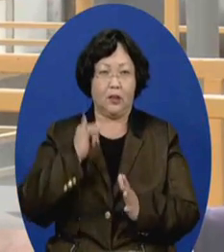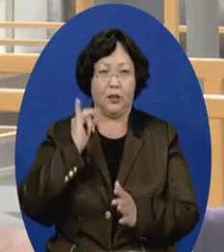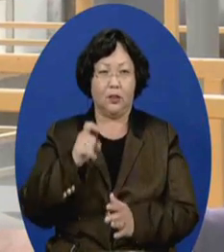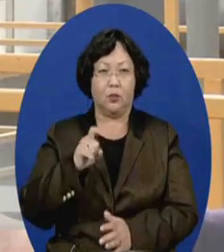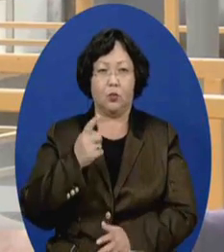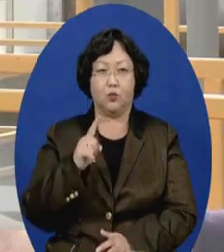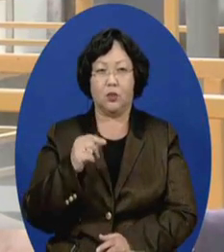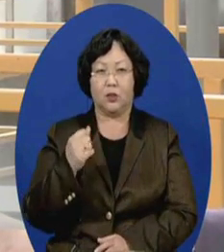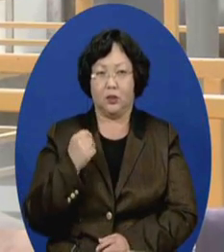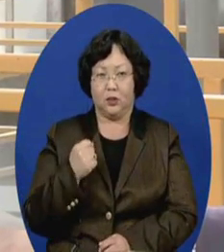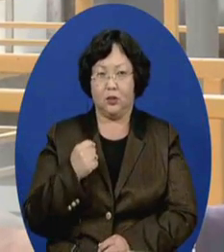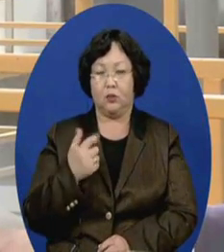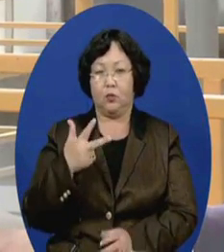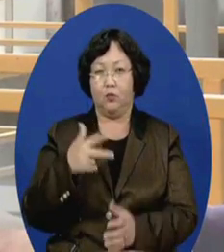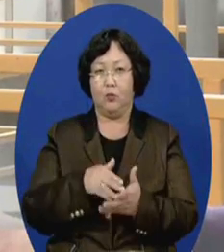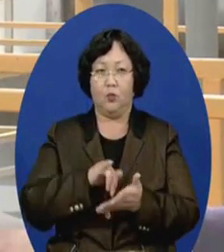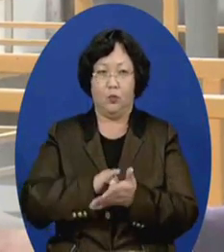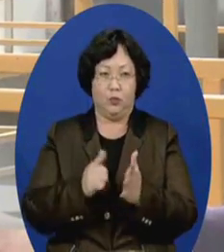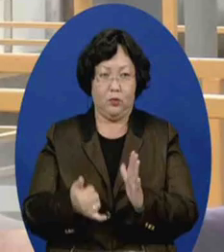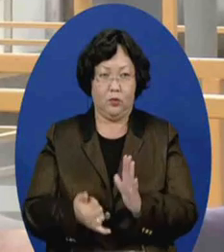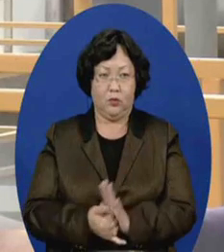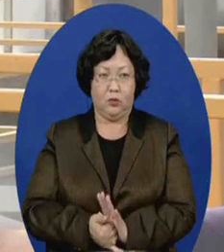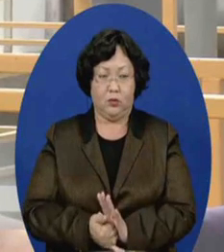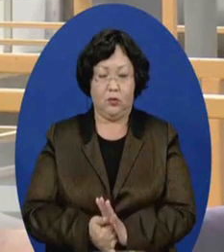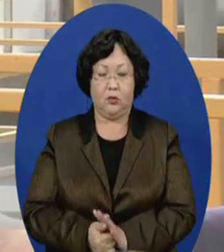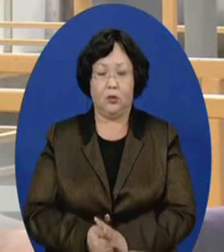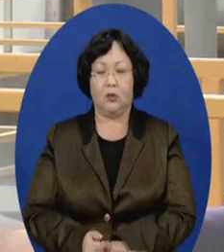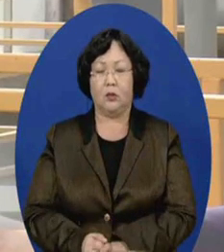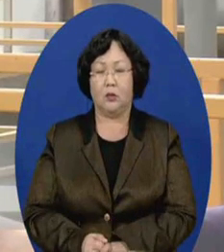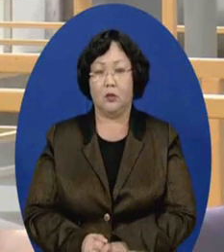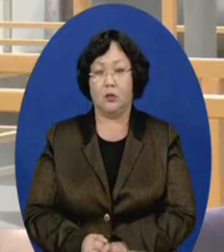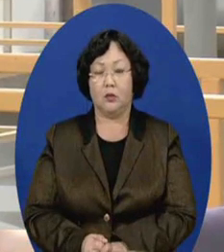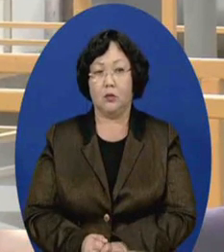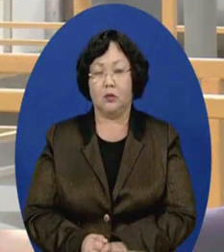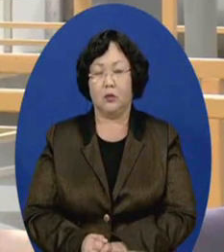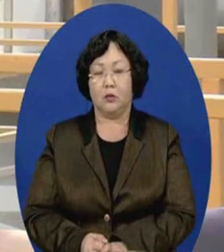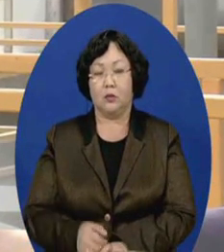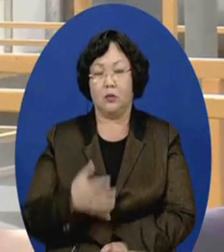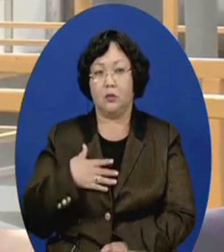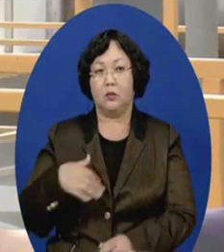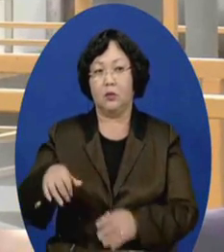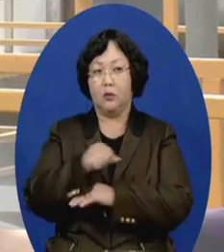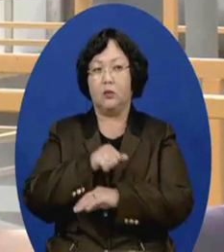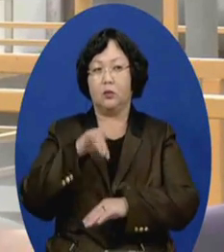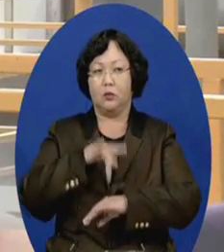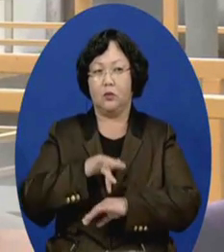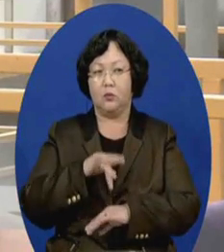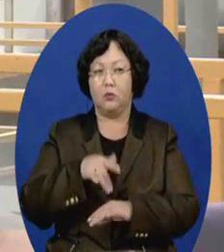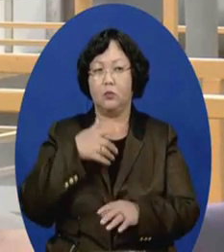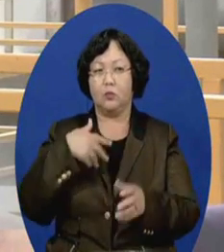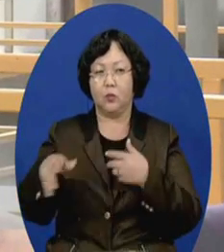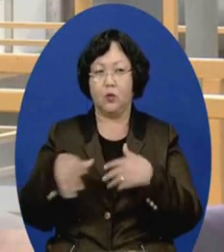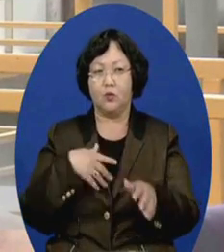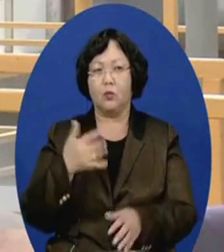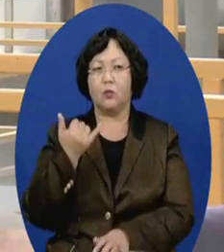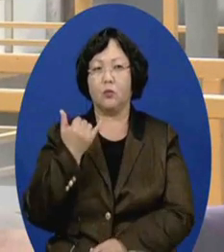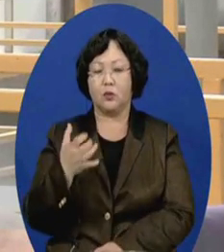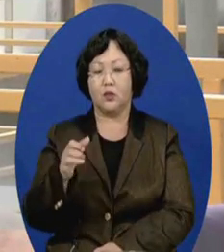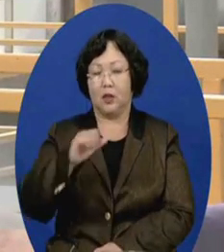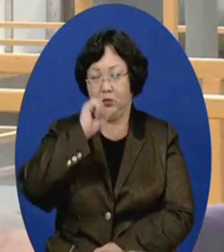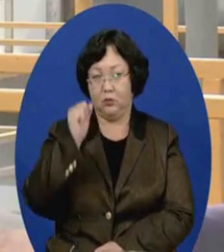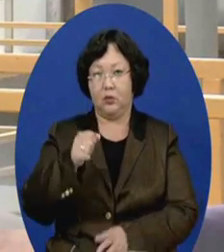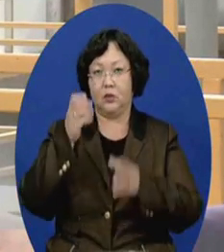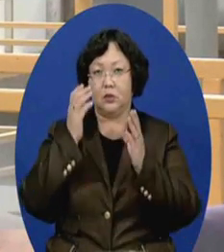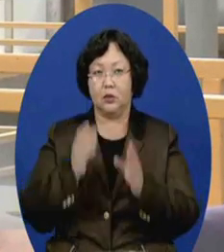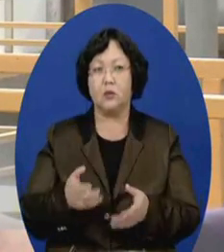чадалтай 3000 гэдэг маань. Тэгэхээр бол одоо Булган аймаг маань бол одоо аймгийн төв дээрээ бохир усны одоо шийдлийг бол